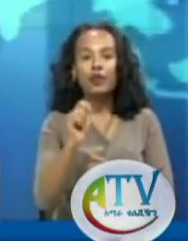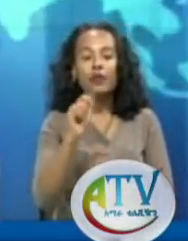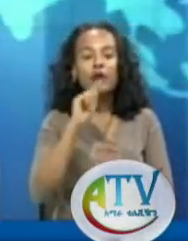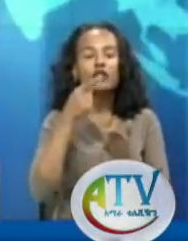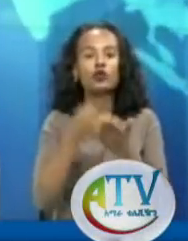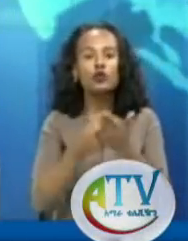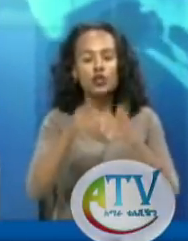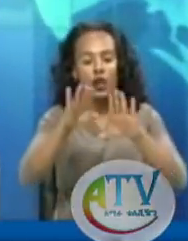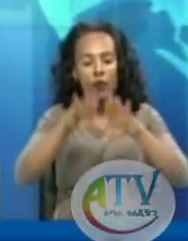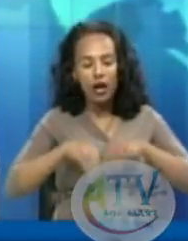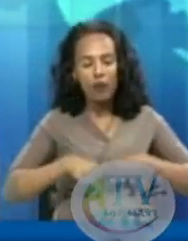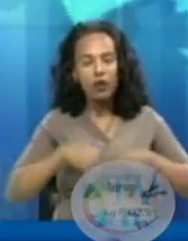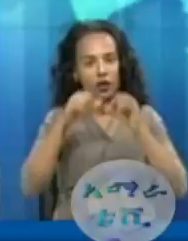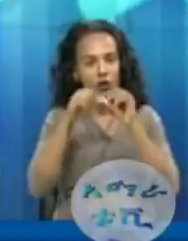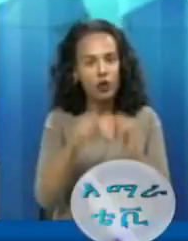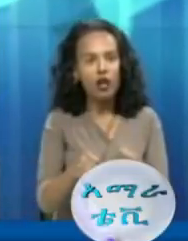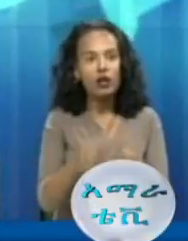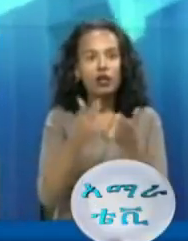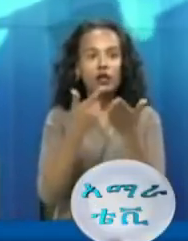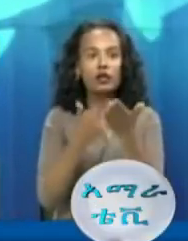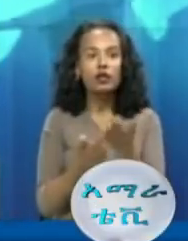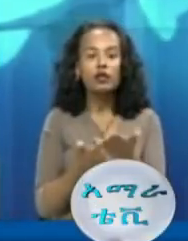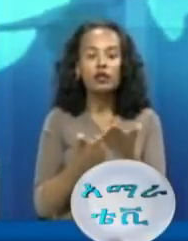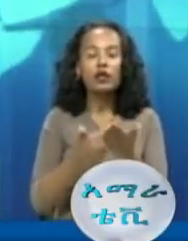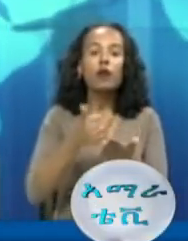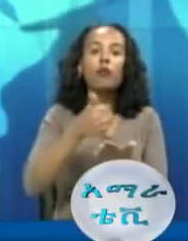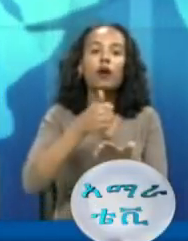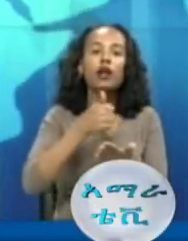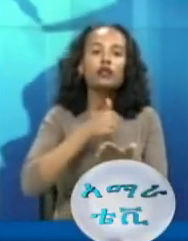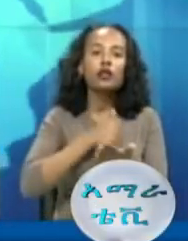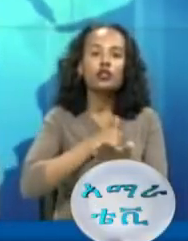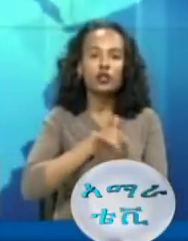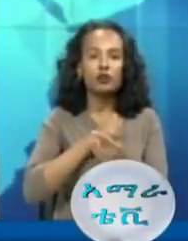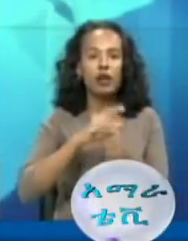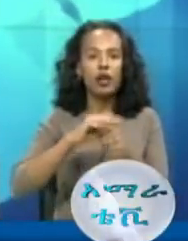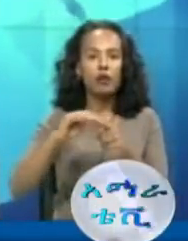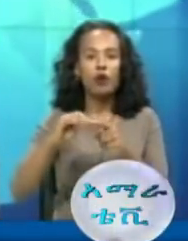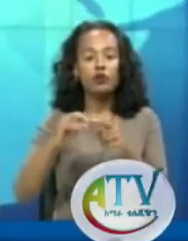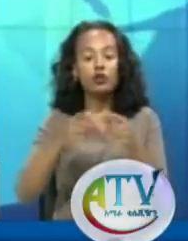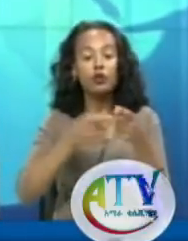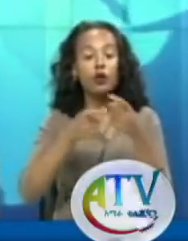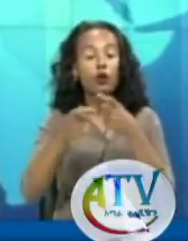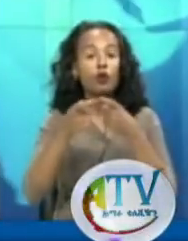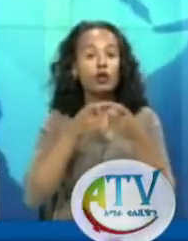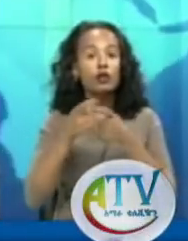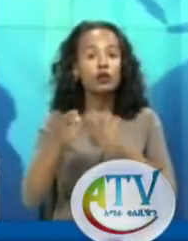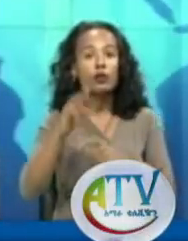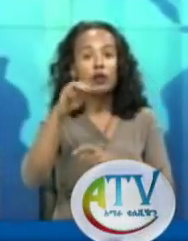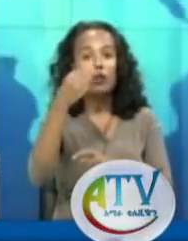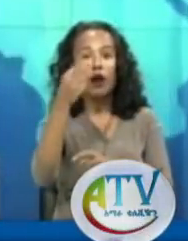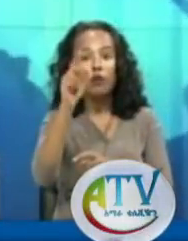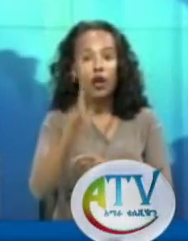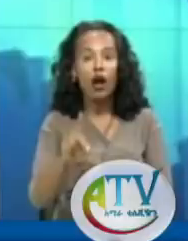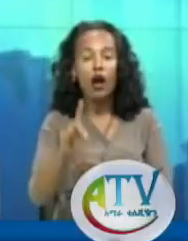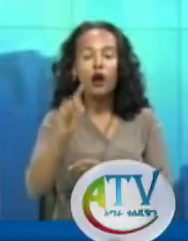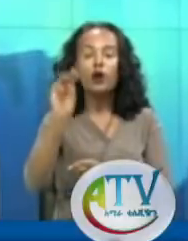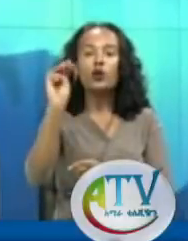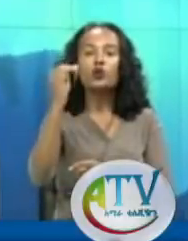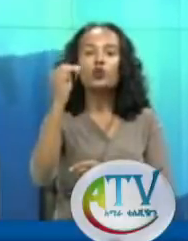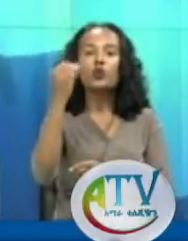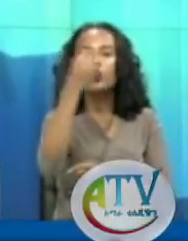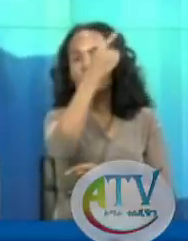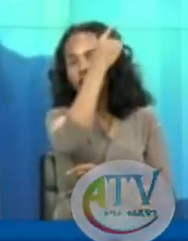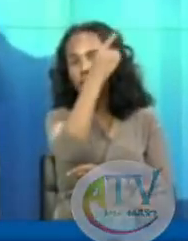ይውላል። ይህንን ሳተላይት በራሳችን ባለሙያዎች የምንቆጣጠርበት ጣቢያም እንጦጦ